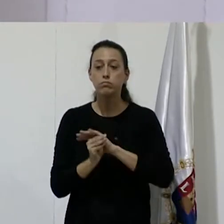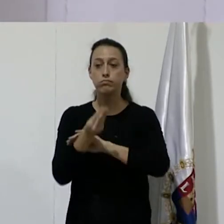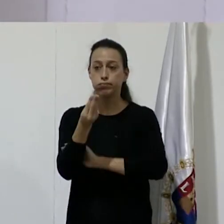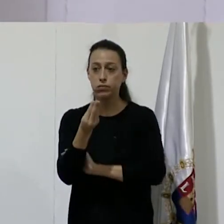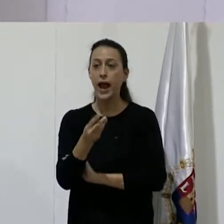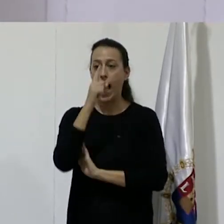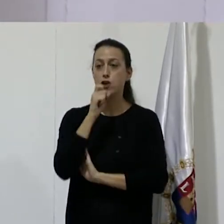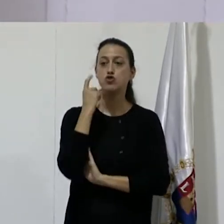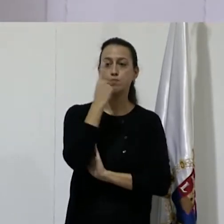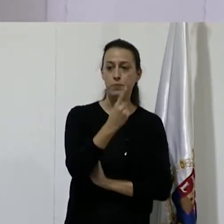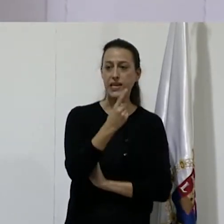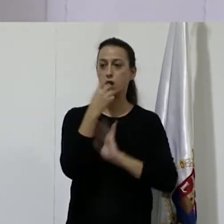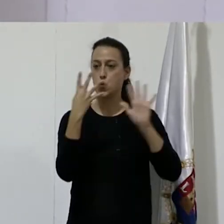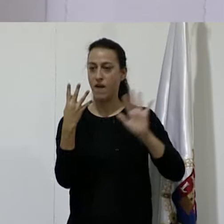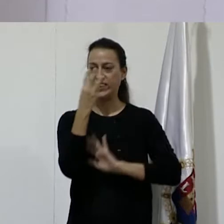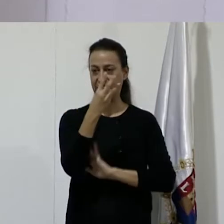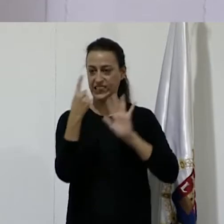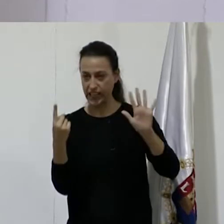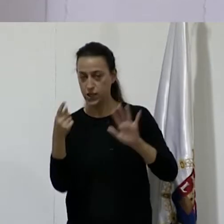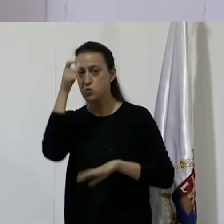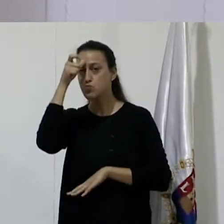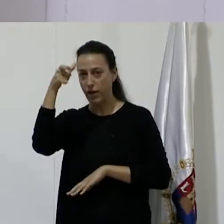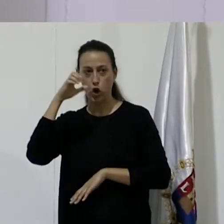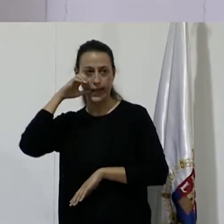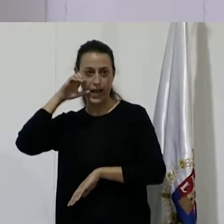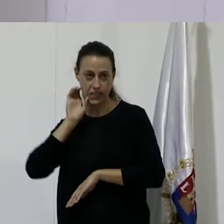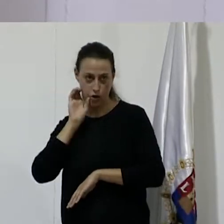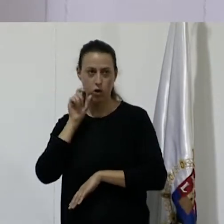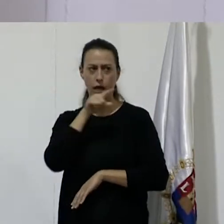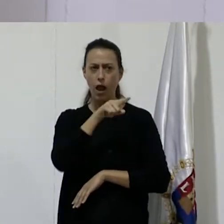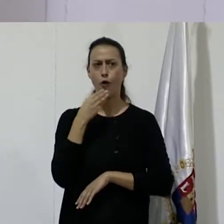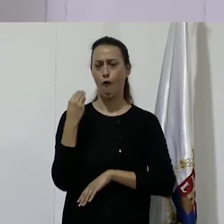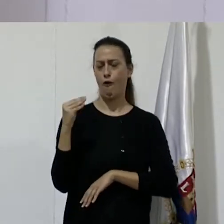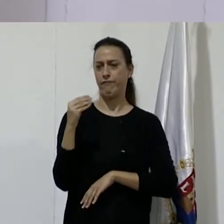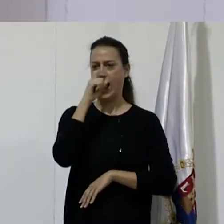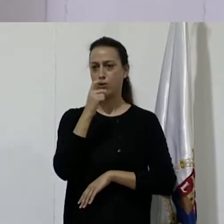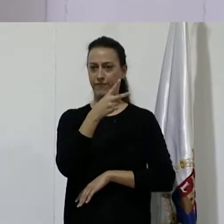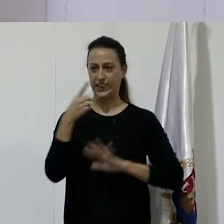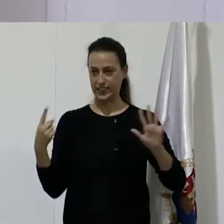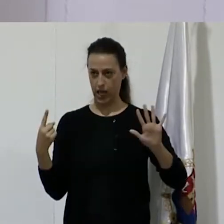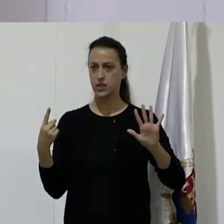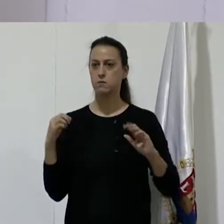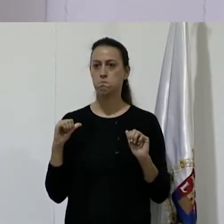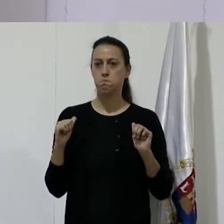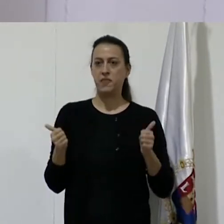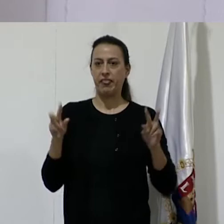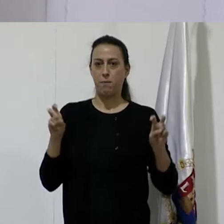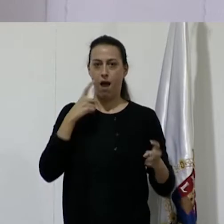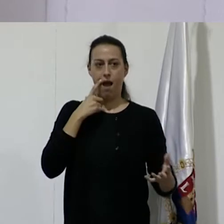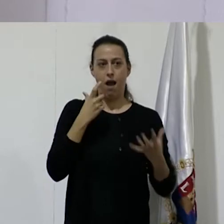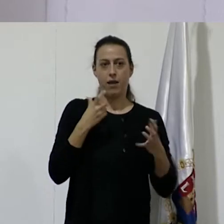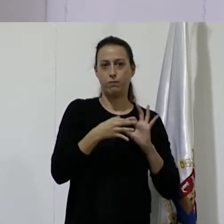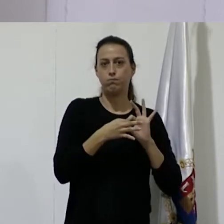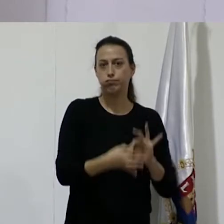tenia 23 anys i acabava els estudis en dret el 1959, el mateix any en què el